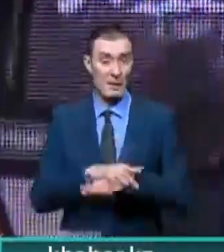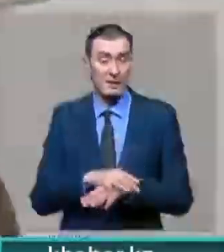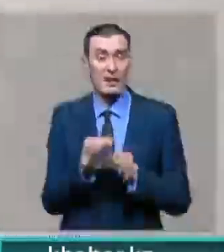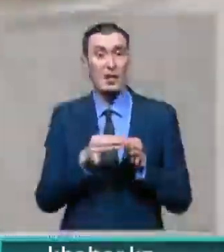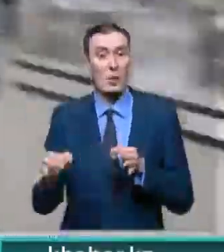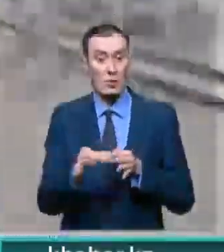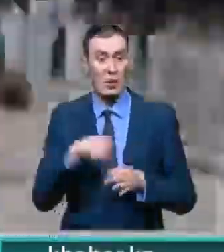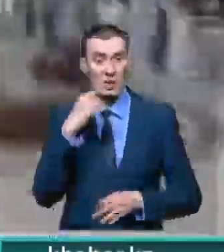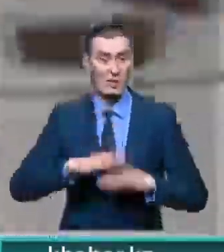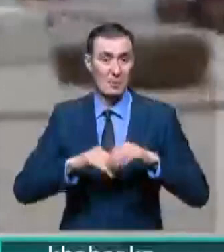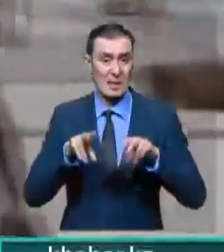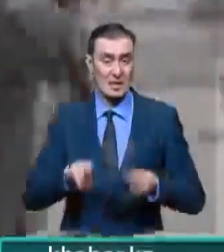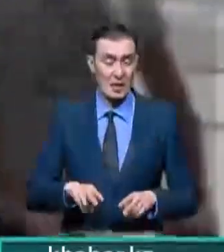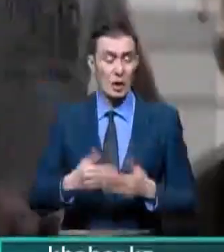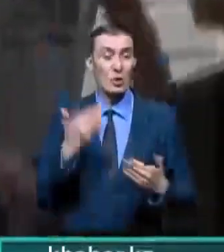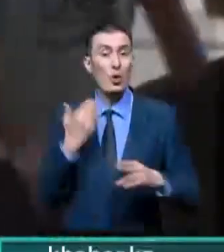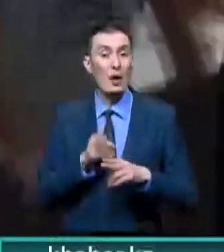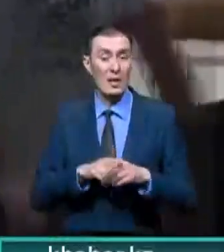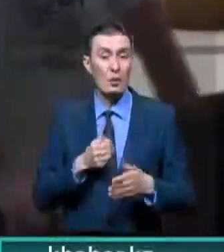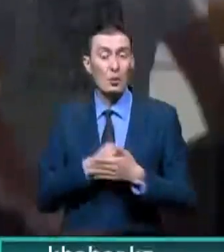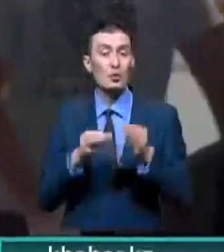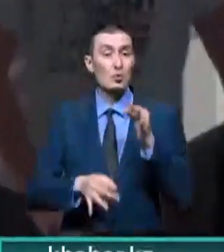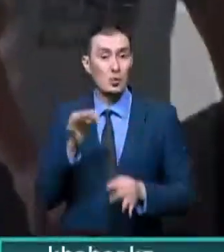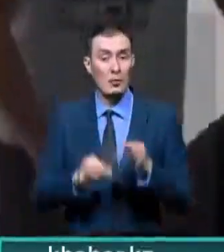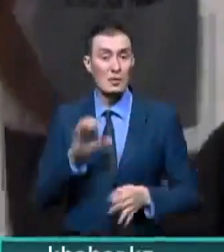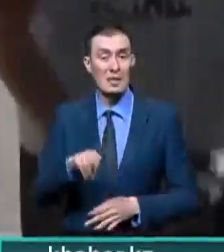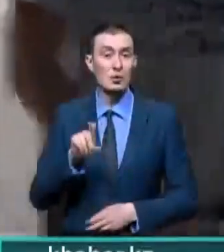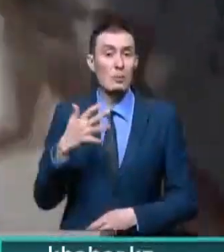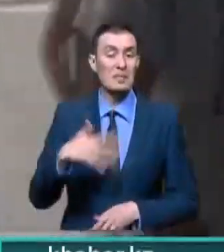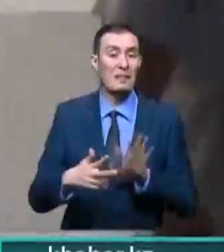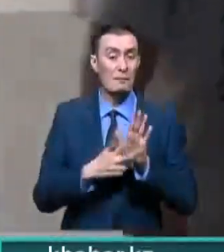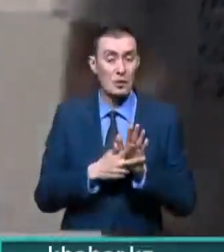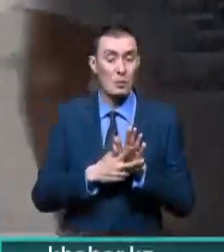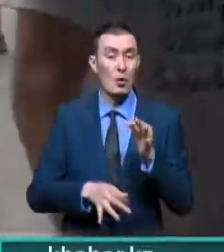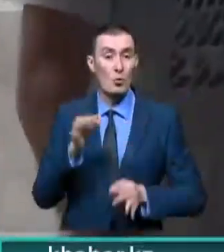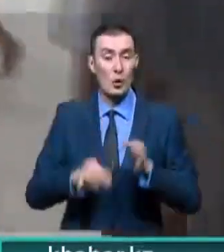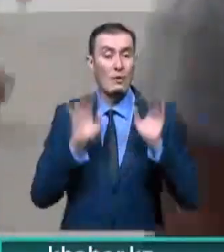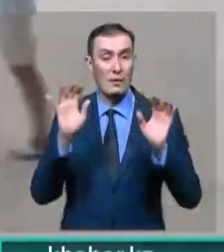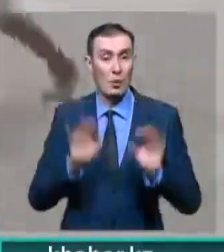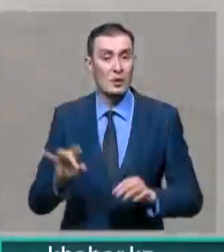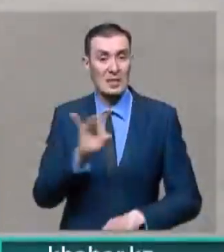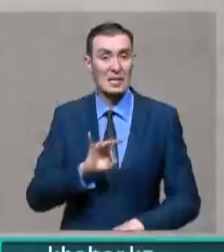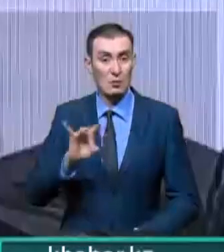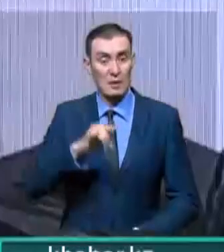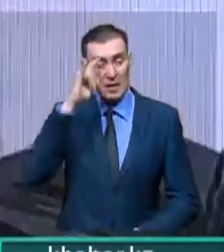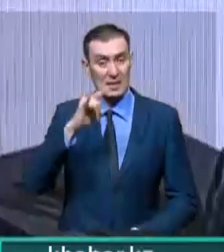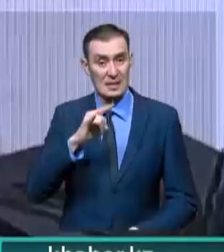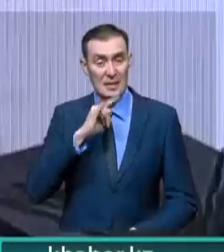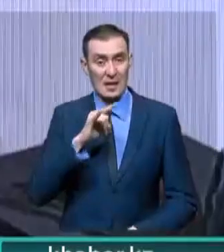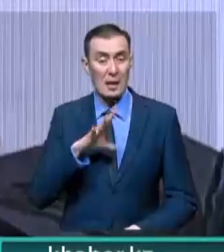регионе, отмечают эксперты. До этого времени до суда дела по статье 158 Уголовного кодекса Республики